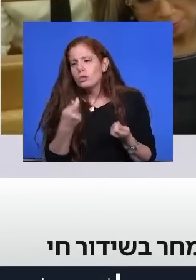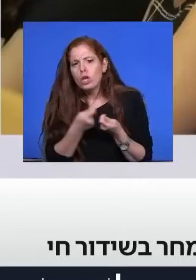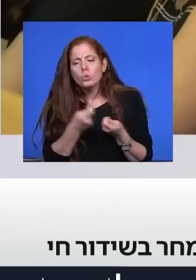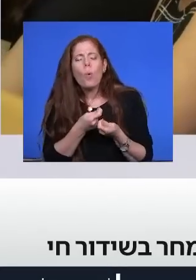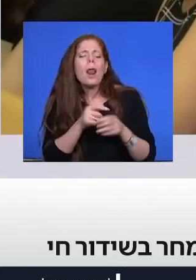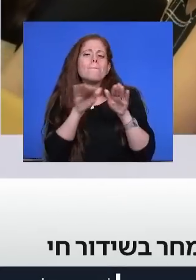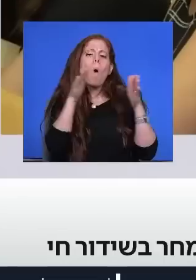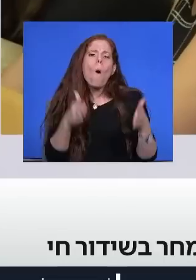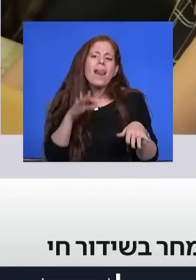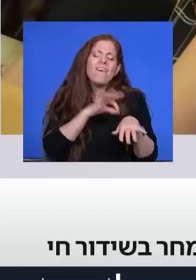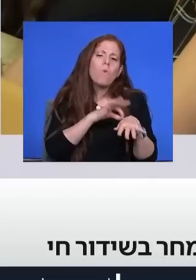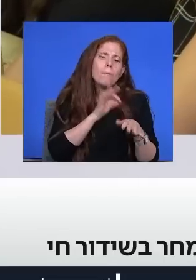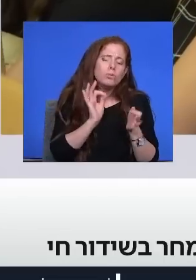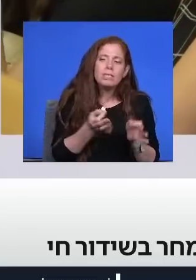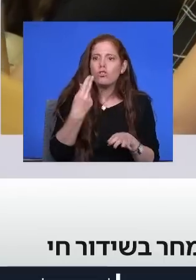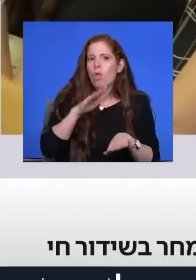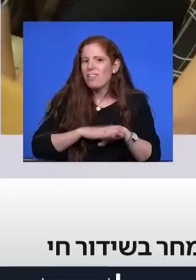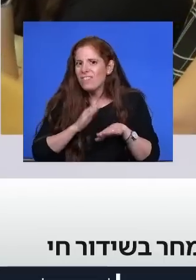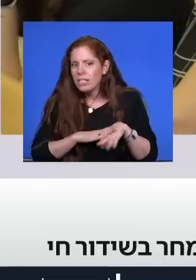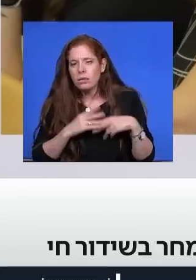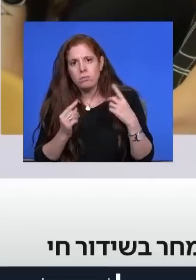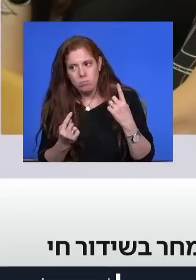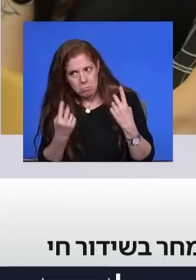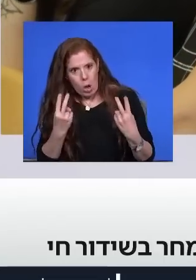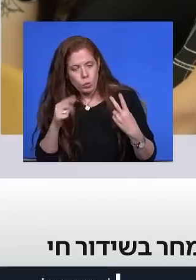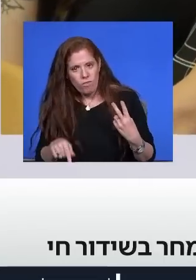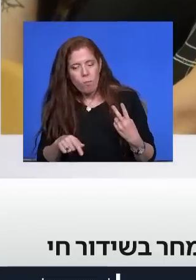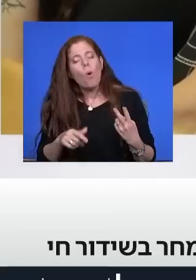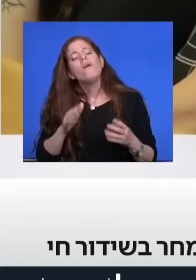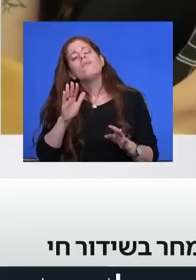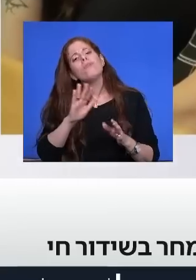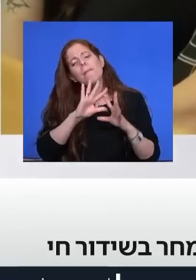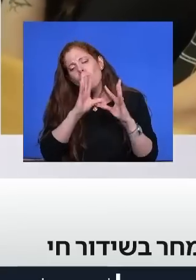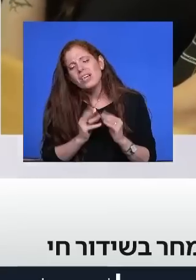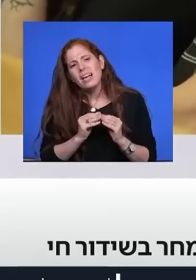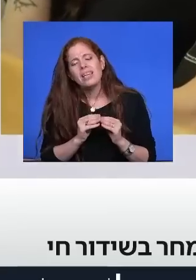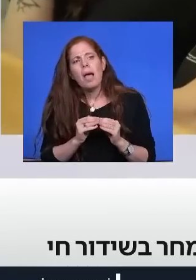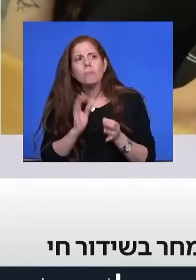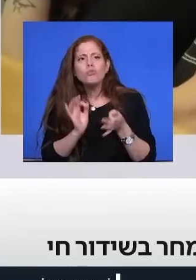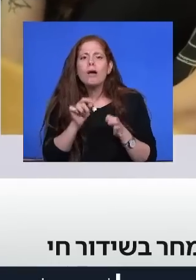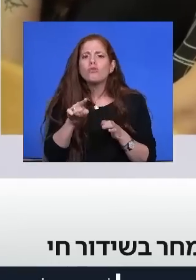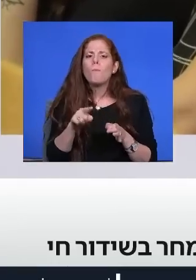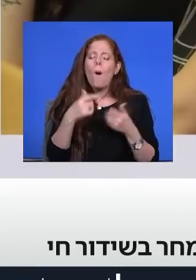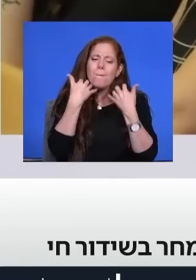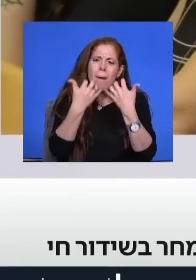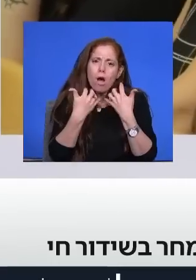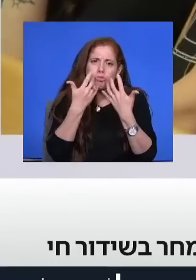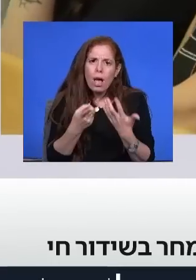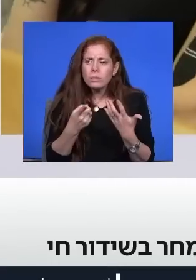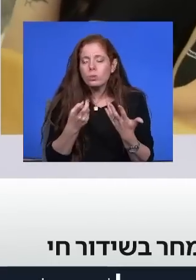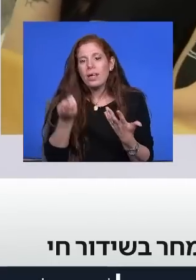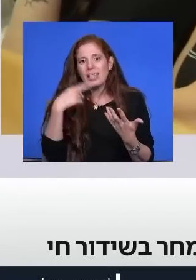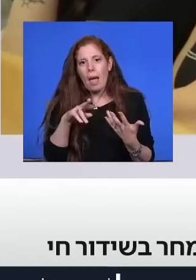שהיה לו כאן תפקיד ייחודי ויוצא דופן במהלך המשפט הזה, ובכלל המקום שבו הפרשה הזו תפסה בציבוריות